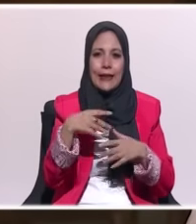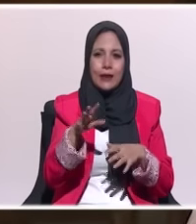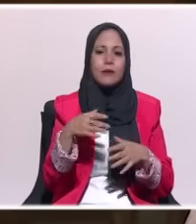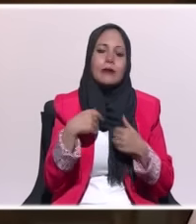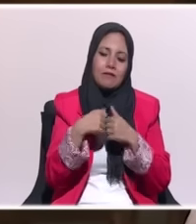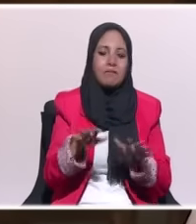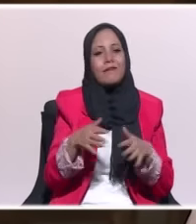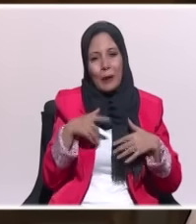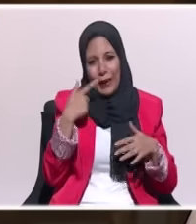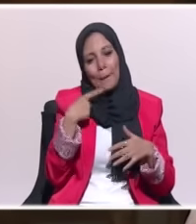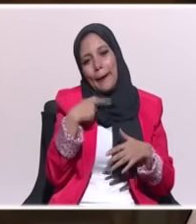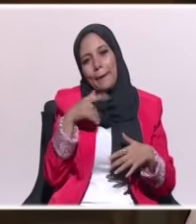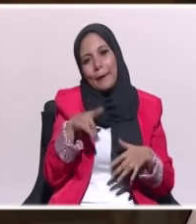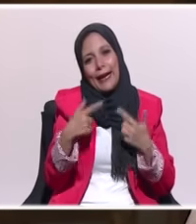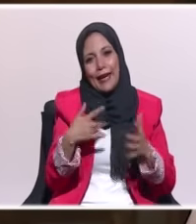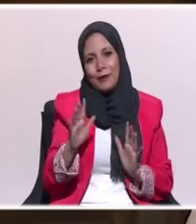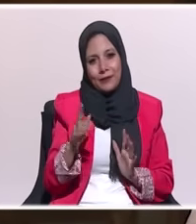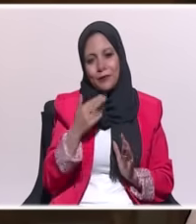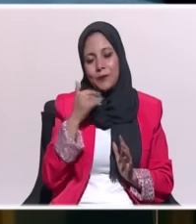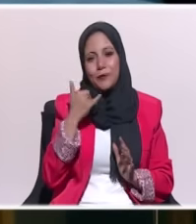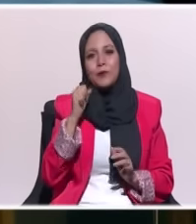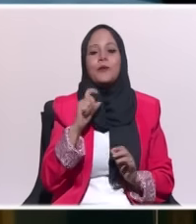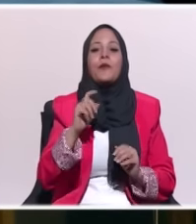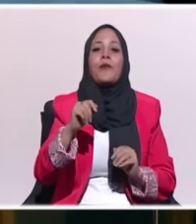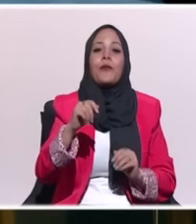كده. الست اللي تعمل ده في حياتها،